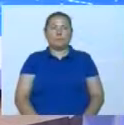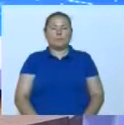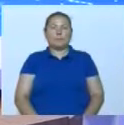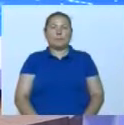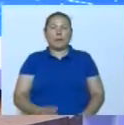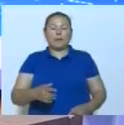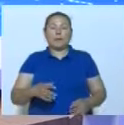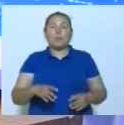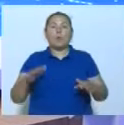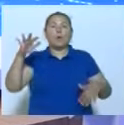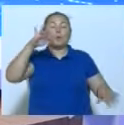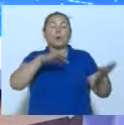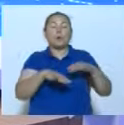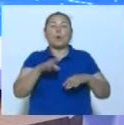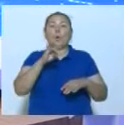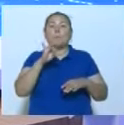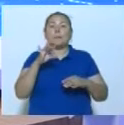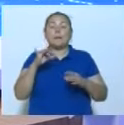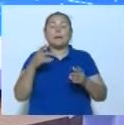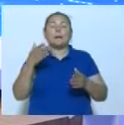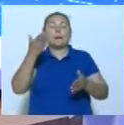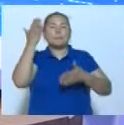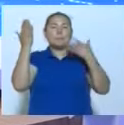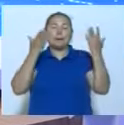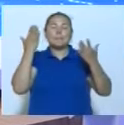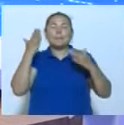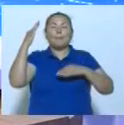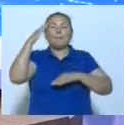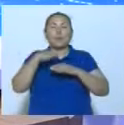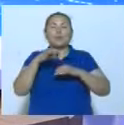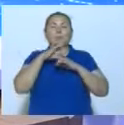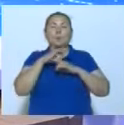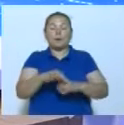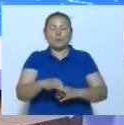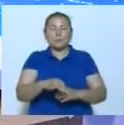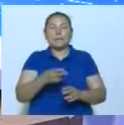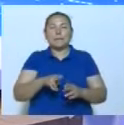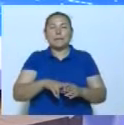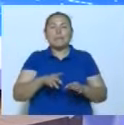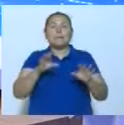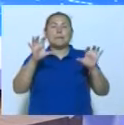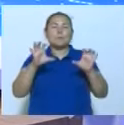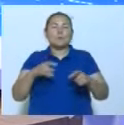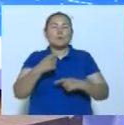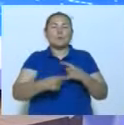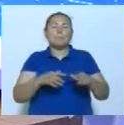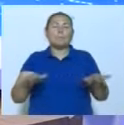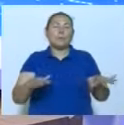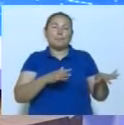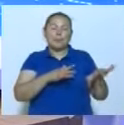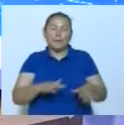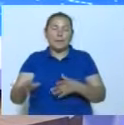на горе от панта прошел развлекательный вечер под названием а Анда Албан традиционное мероприятие организовано совместно с